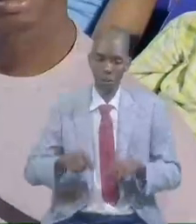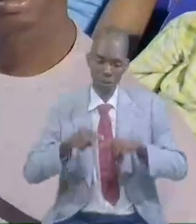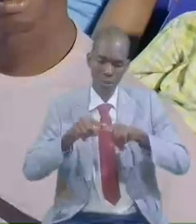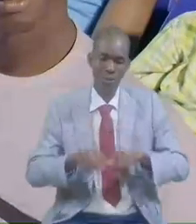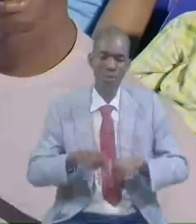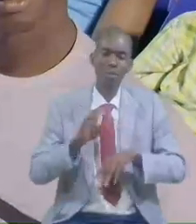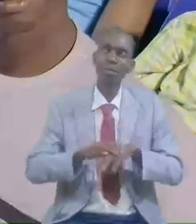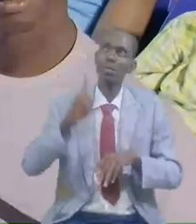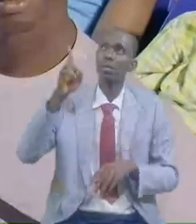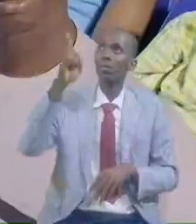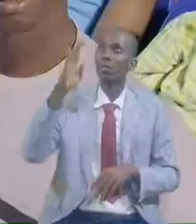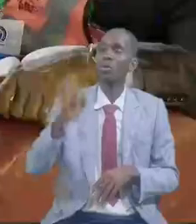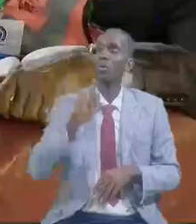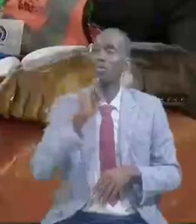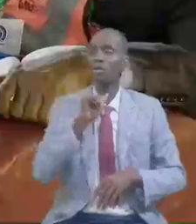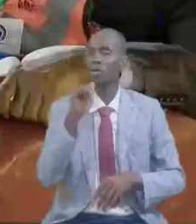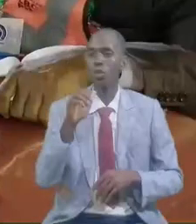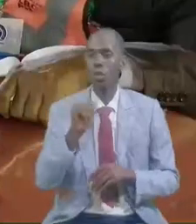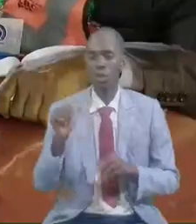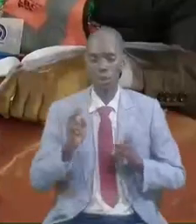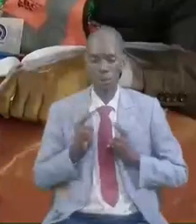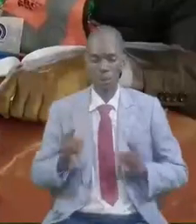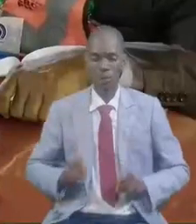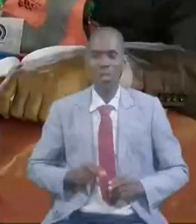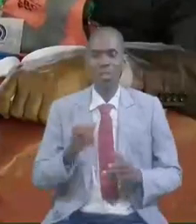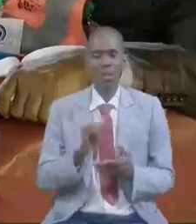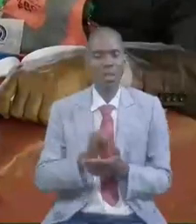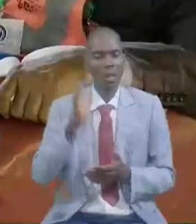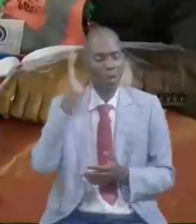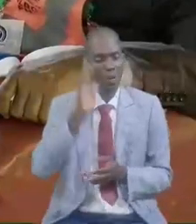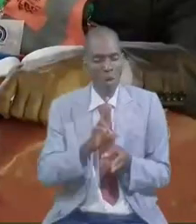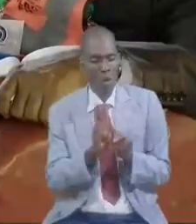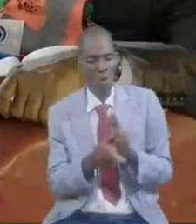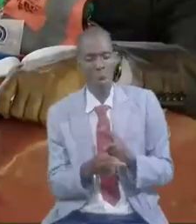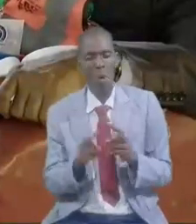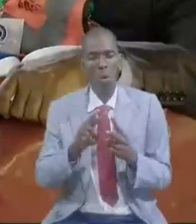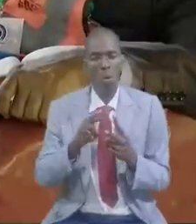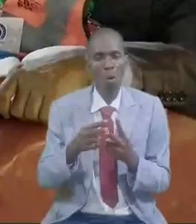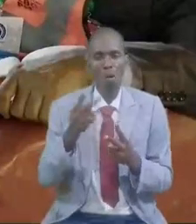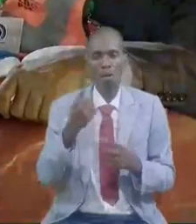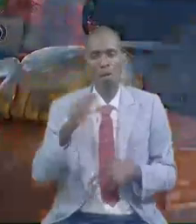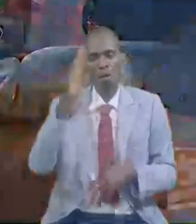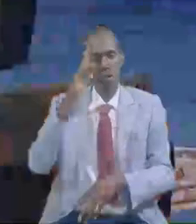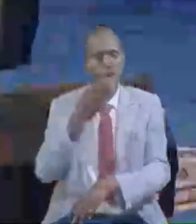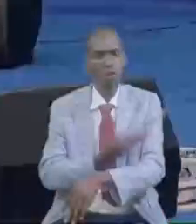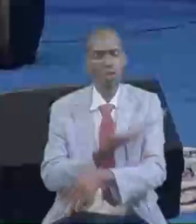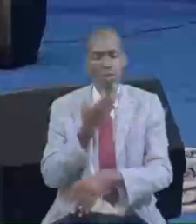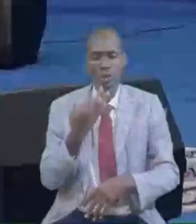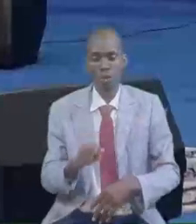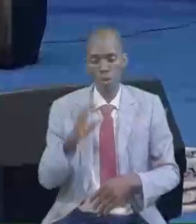lui. Dieu n'est point homme pour mentir, ni fils d'un homme pour se repentir.